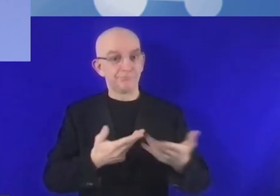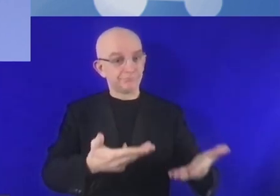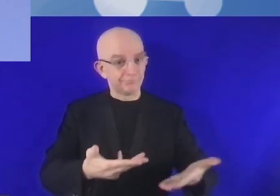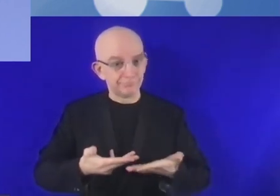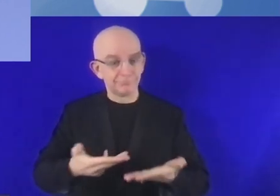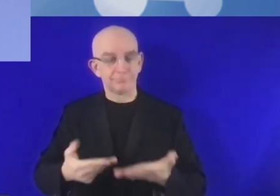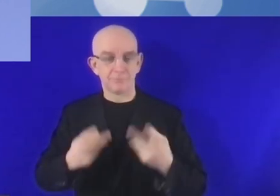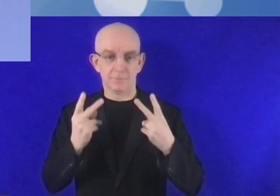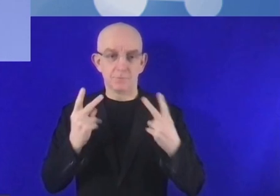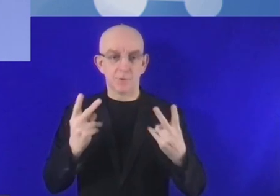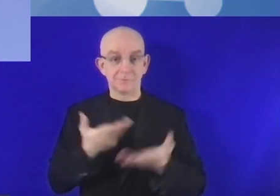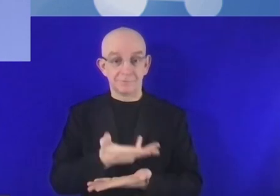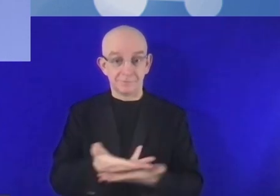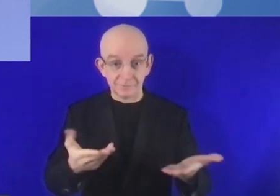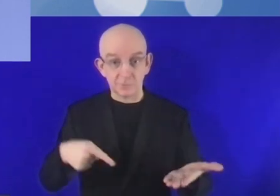ważny szczyt.